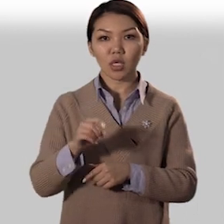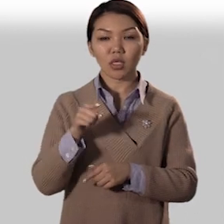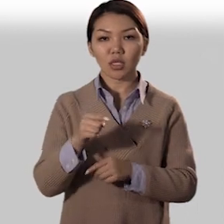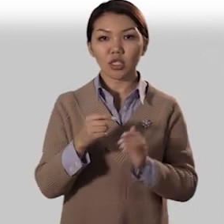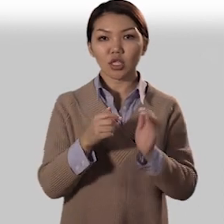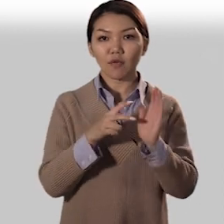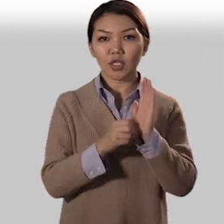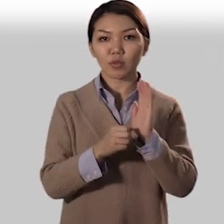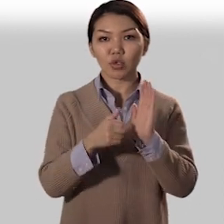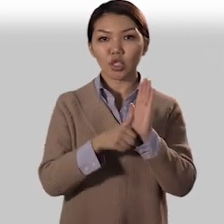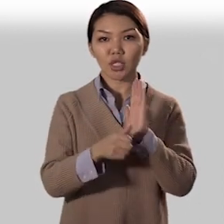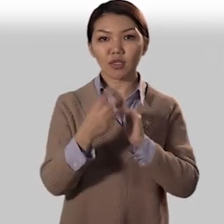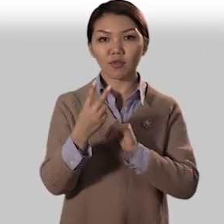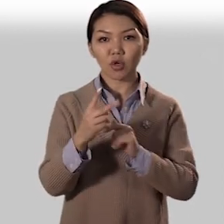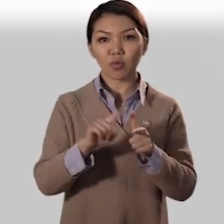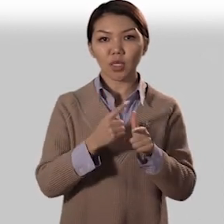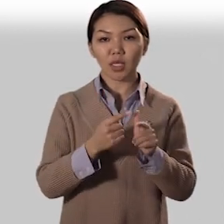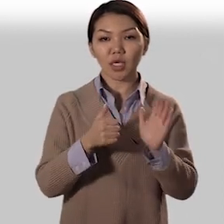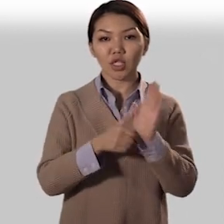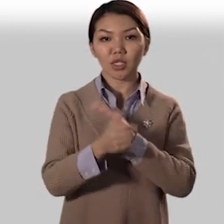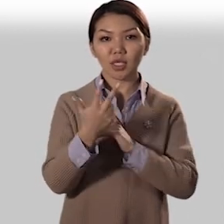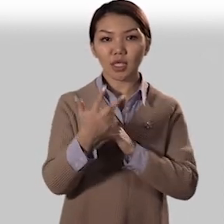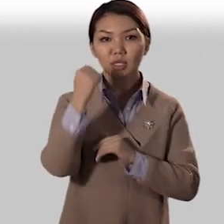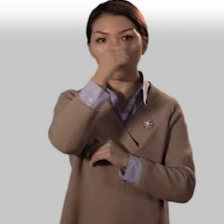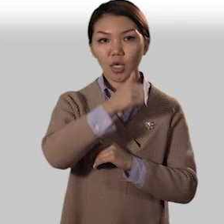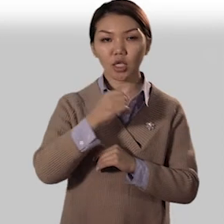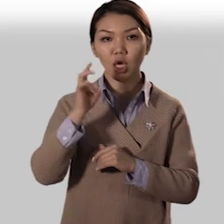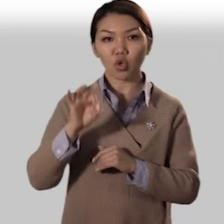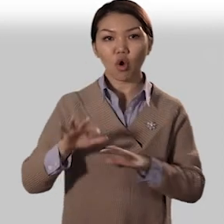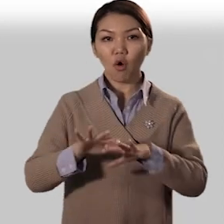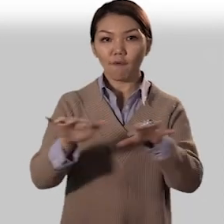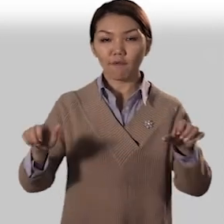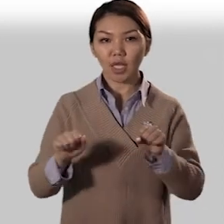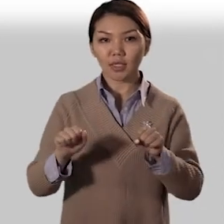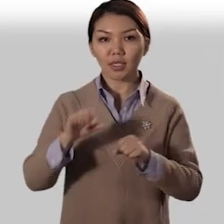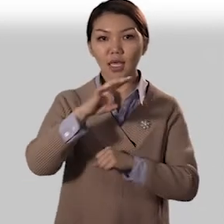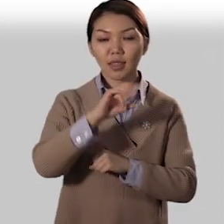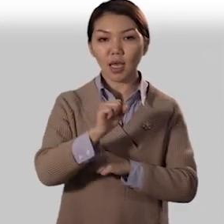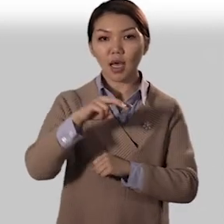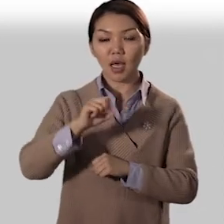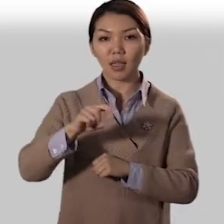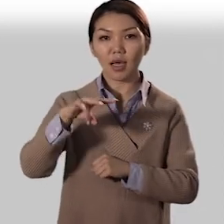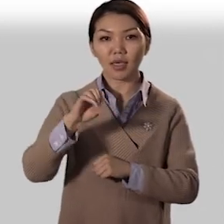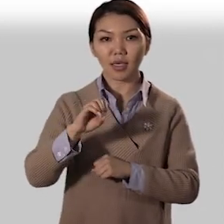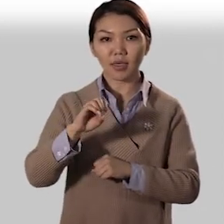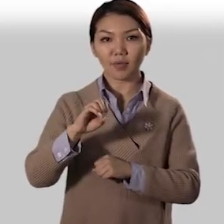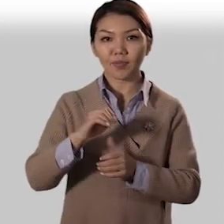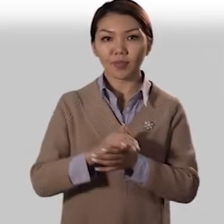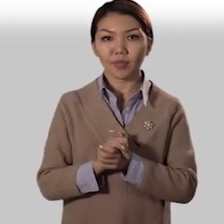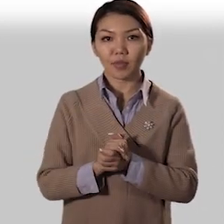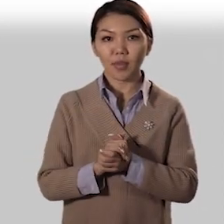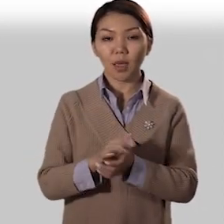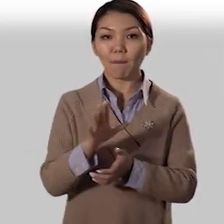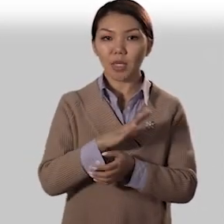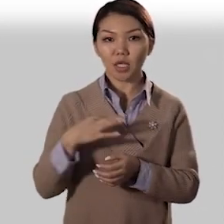1863 годах но власть на алое не выпало из рук кыргызов и